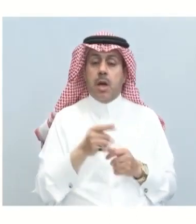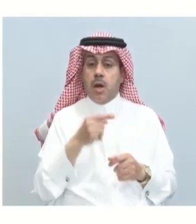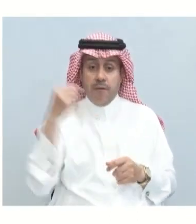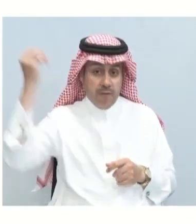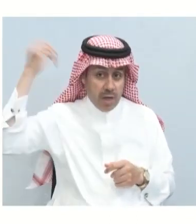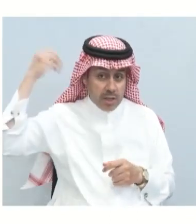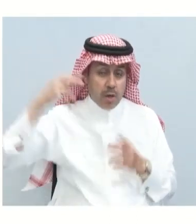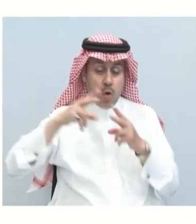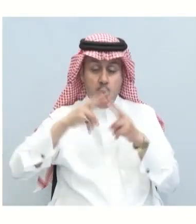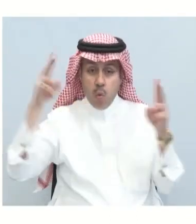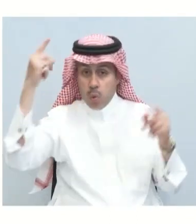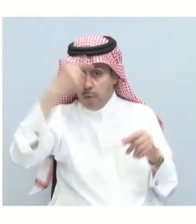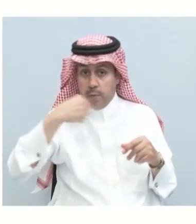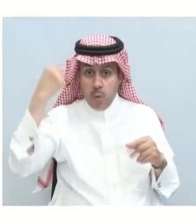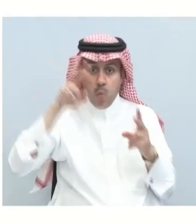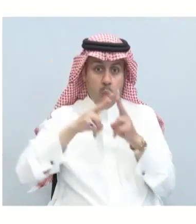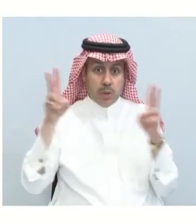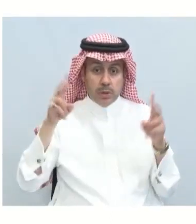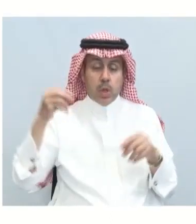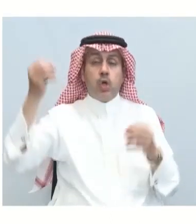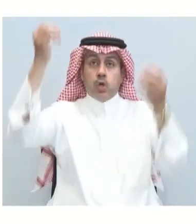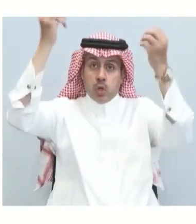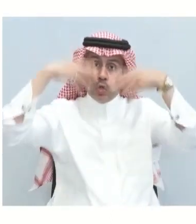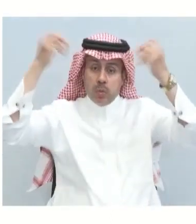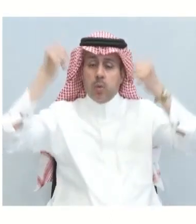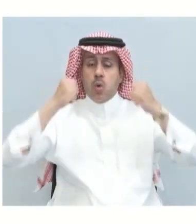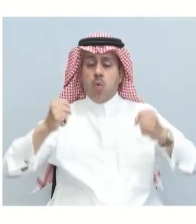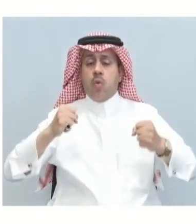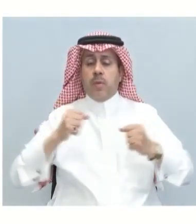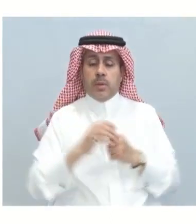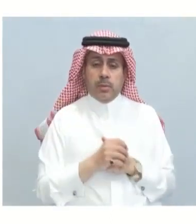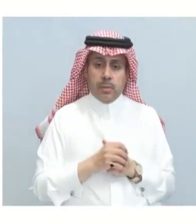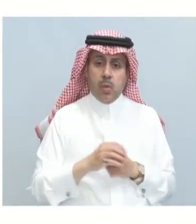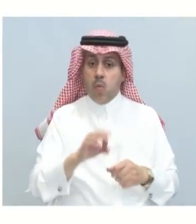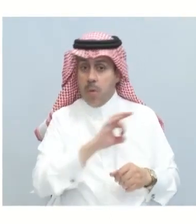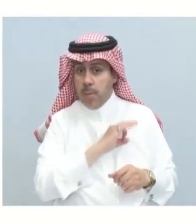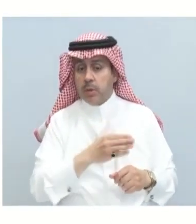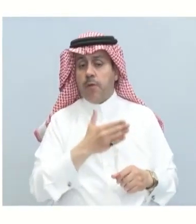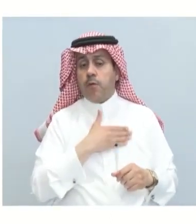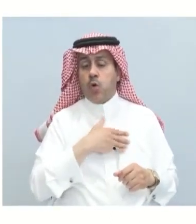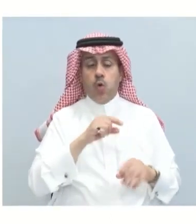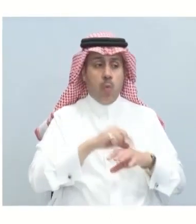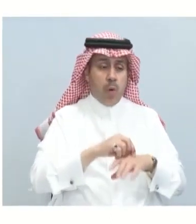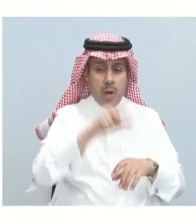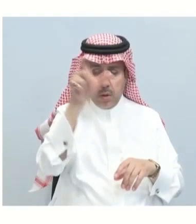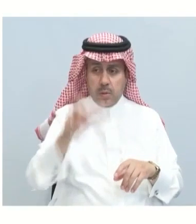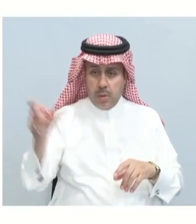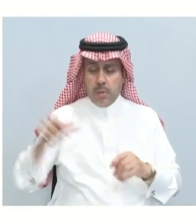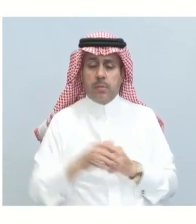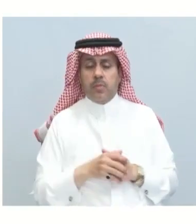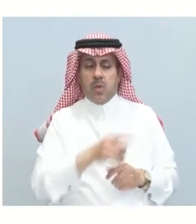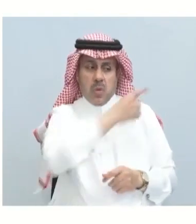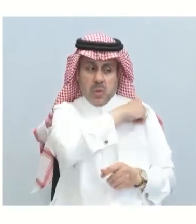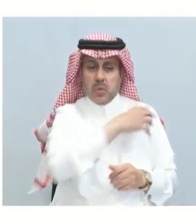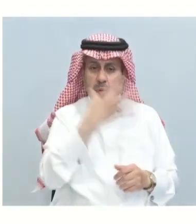الوجه ونورا في القلب وسعه في الرزق وقوه في البدن ومحبه في قلوب الخلق وان للسيئات